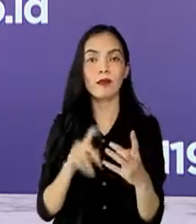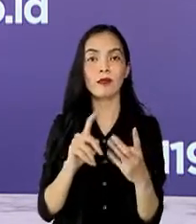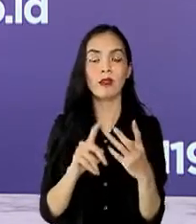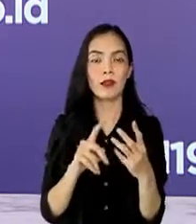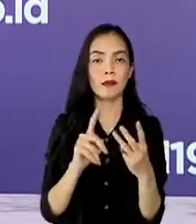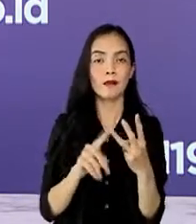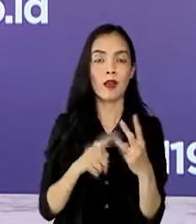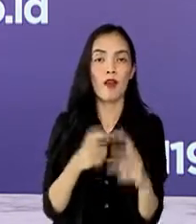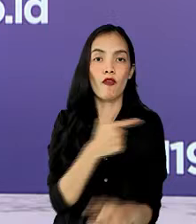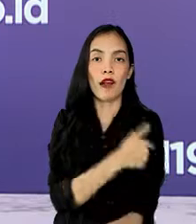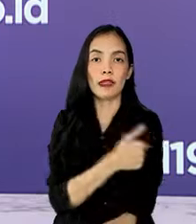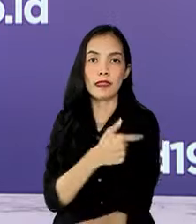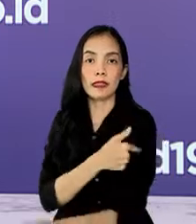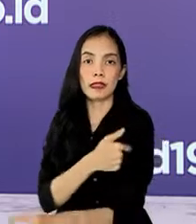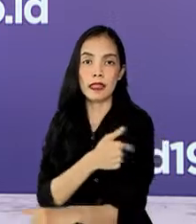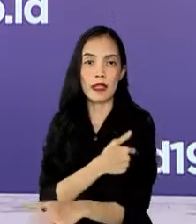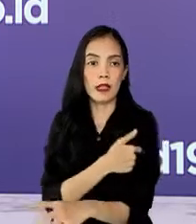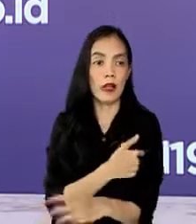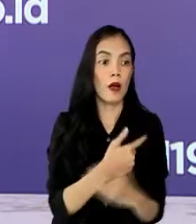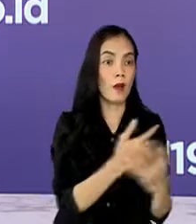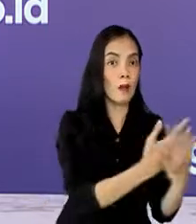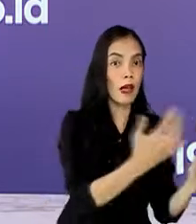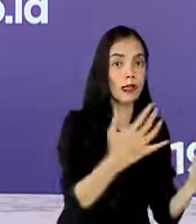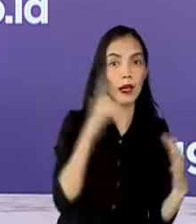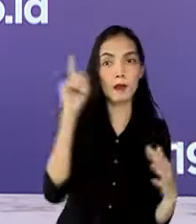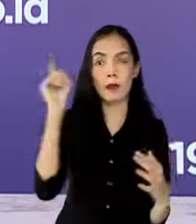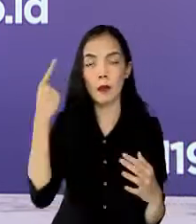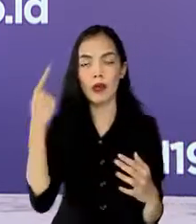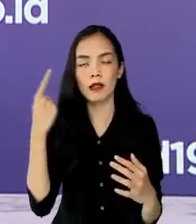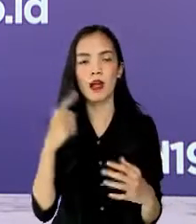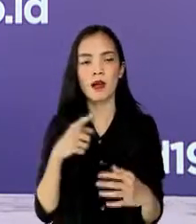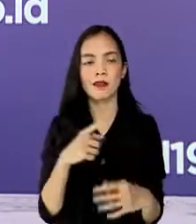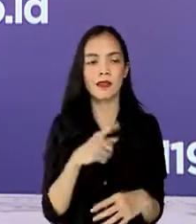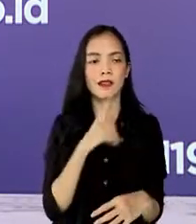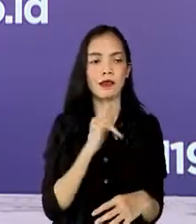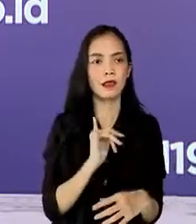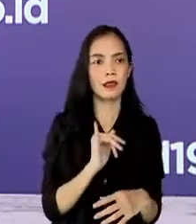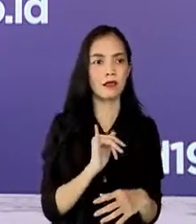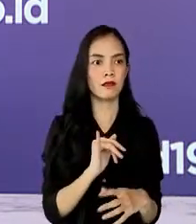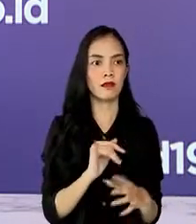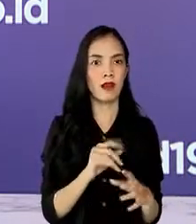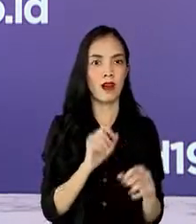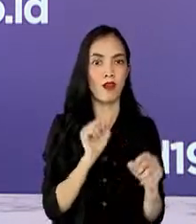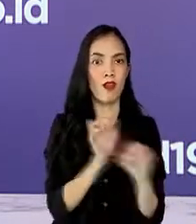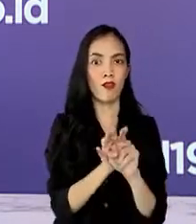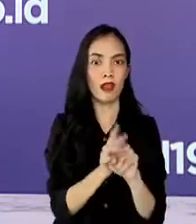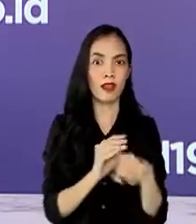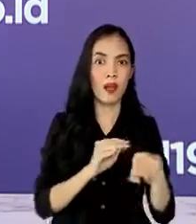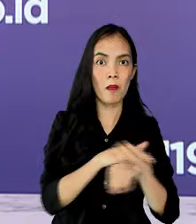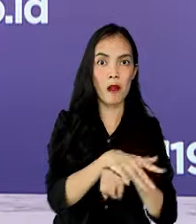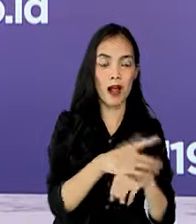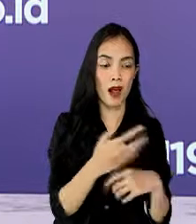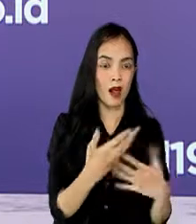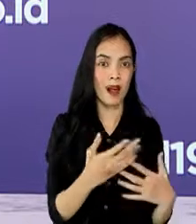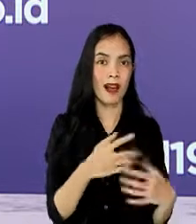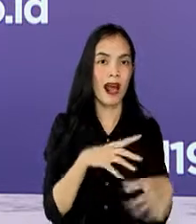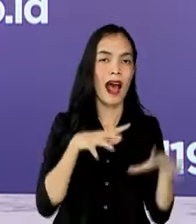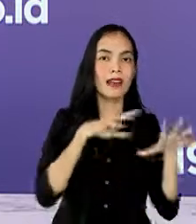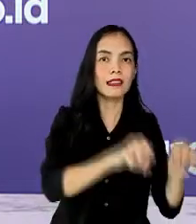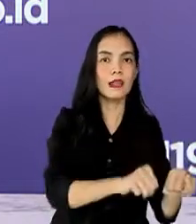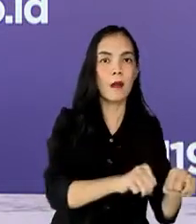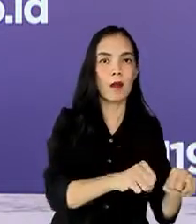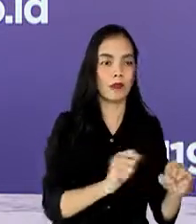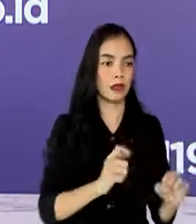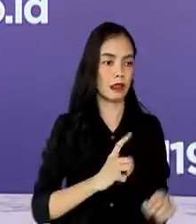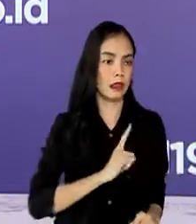dan pemerintah menghadapi pilihan yang sama yaitu ancaman keselamatan jiwa akibat pandemic of 19 maupun ancaman